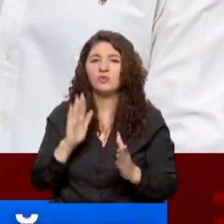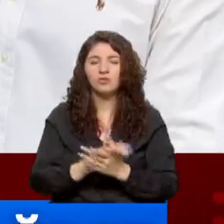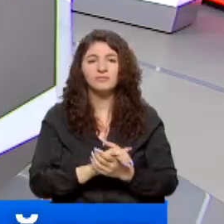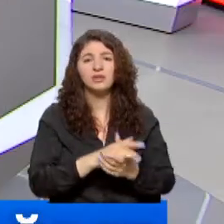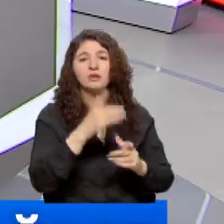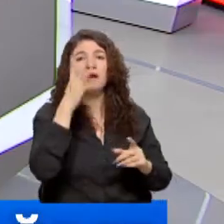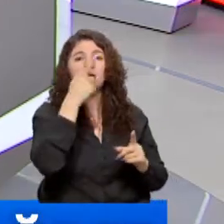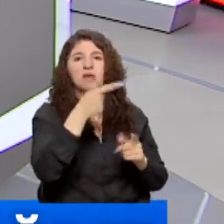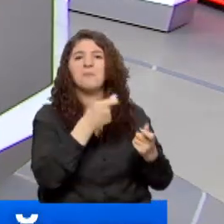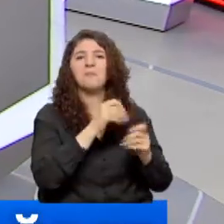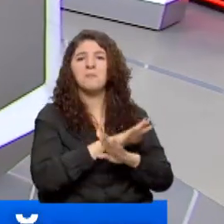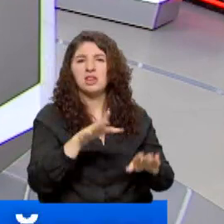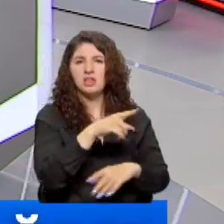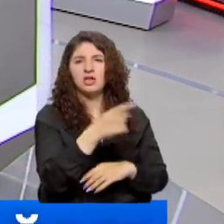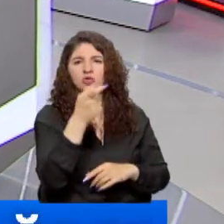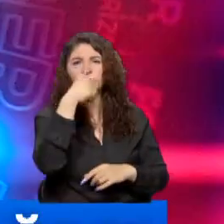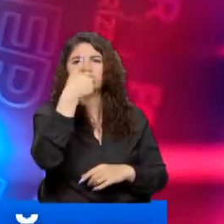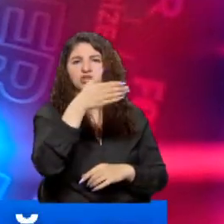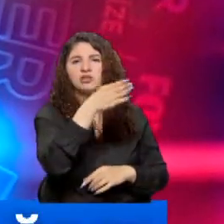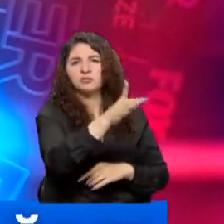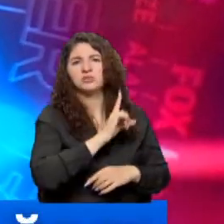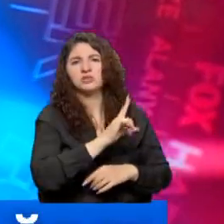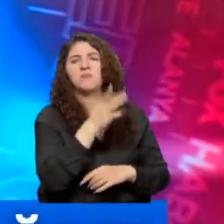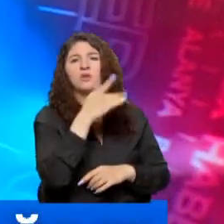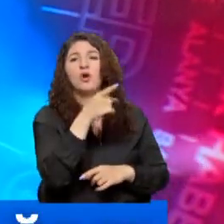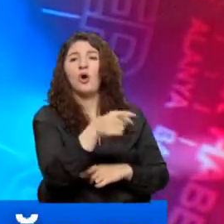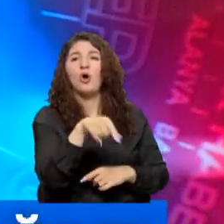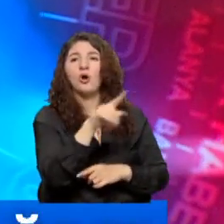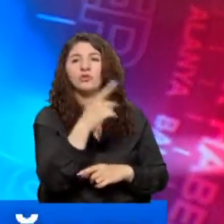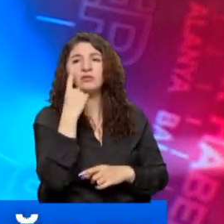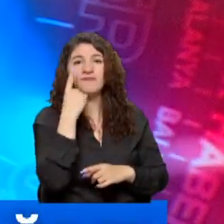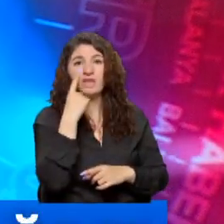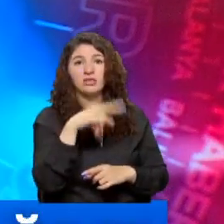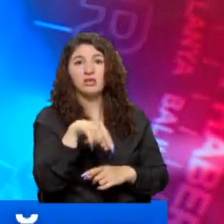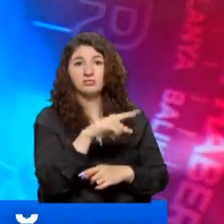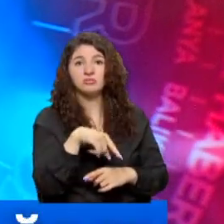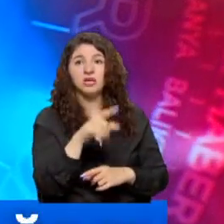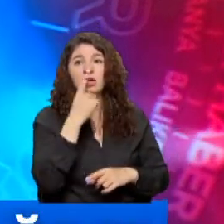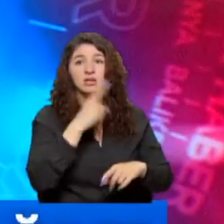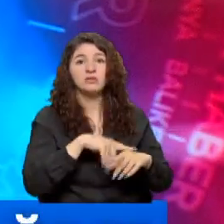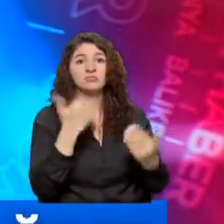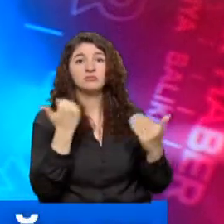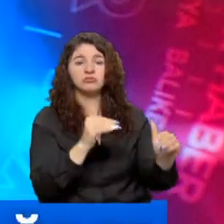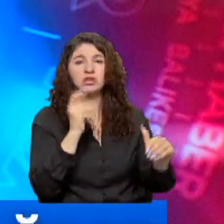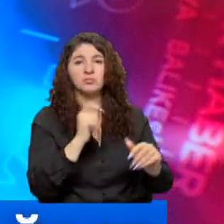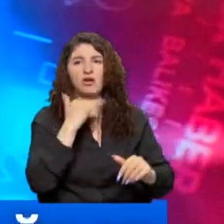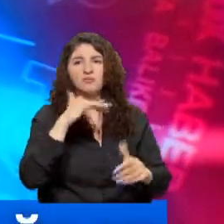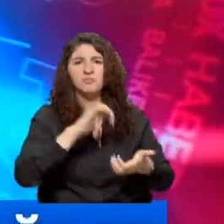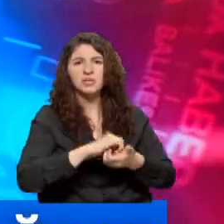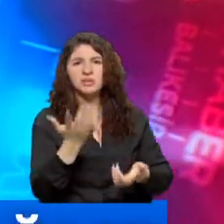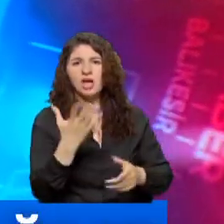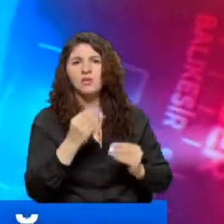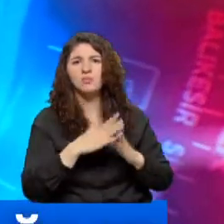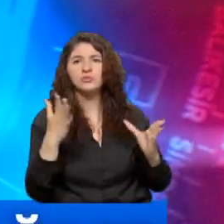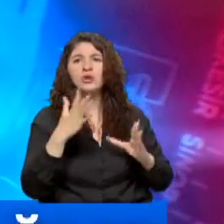dönüyorum Amerika'da eğitim aldınız ya Yurt dışına gidip gelenler biliyorlar orayı devletler inanılmaz destekler veriyor Avrupa